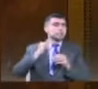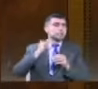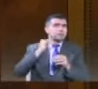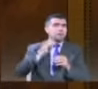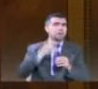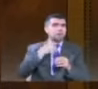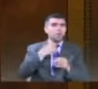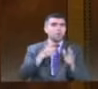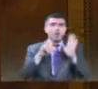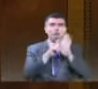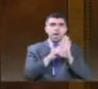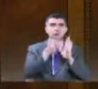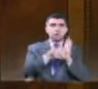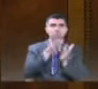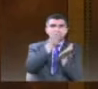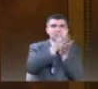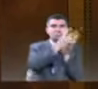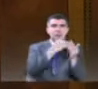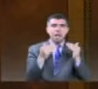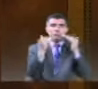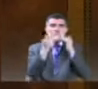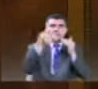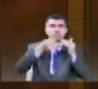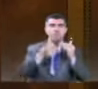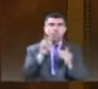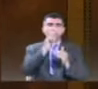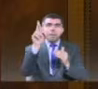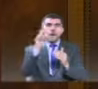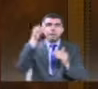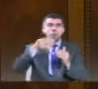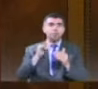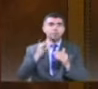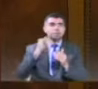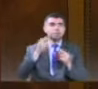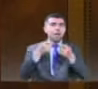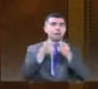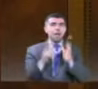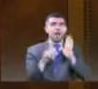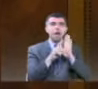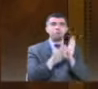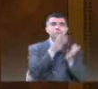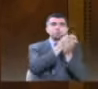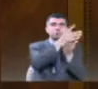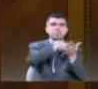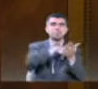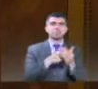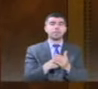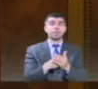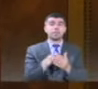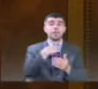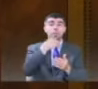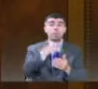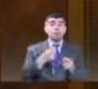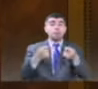بالنموذج الديمقراطي المغربي المتميز تحت القيادة الرشيدة لجلالة الملك محمد السادس حفظه الله، وأشادت